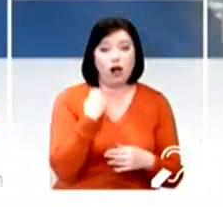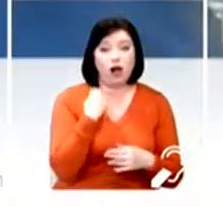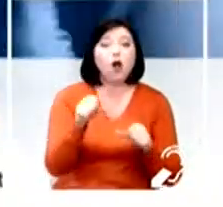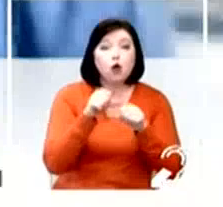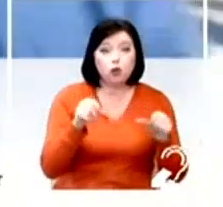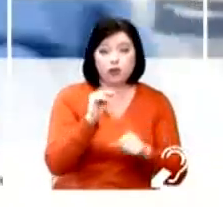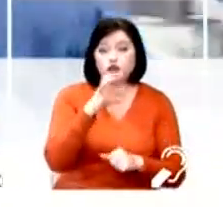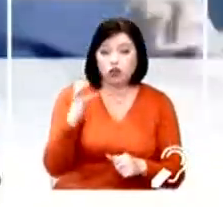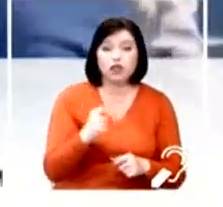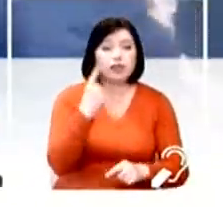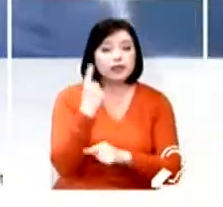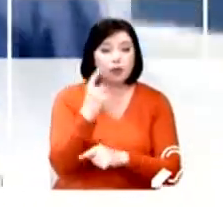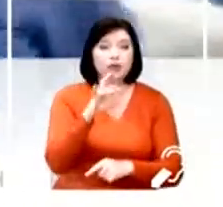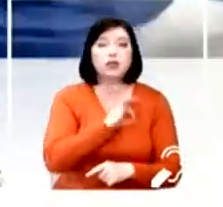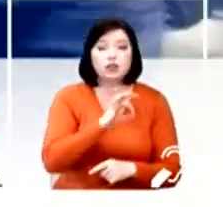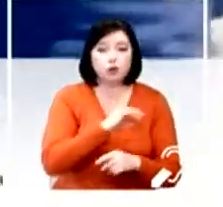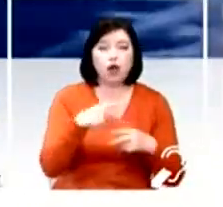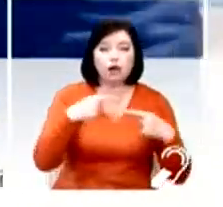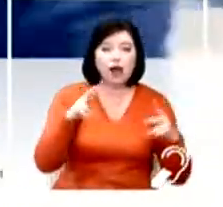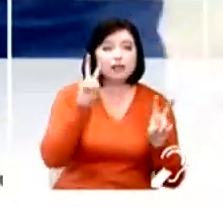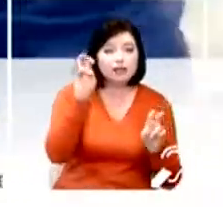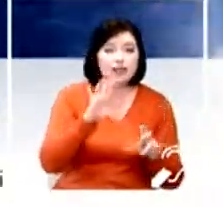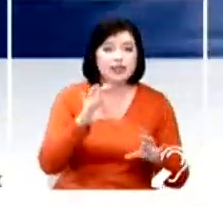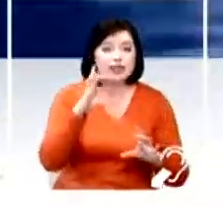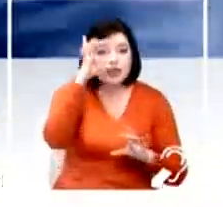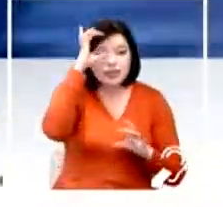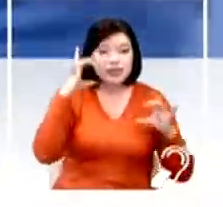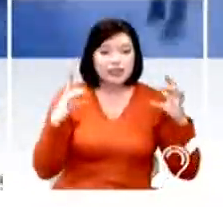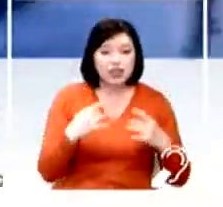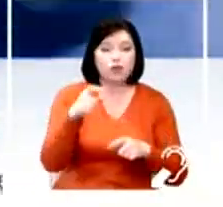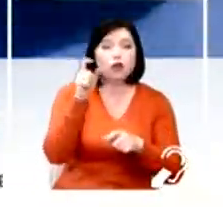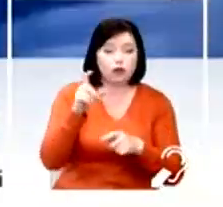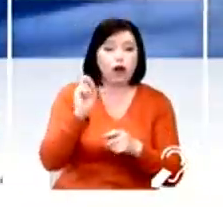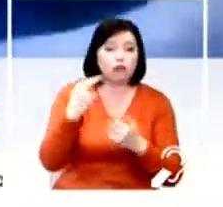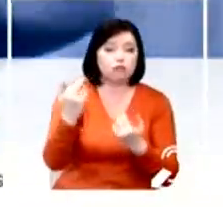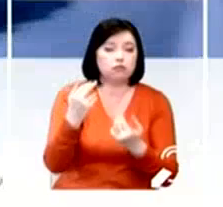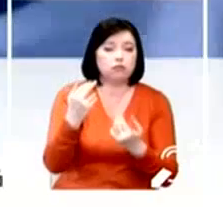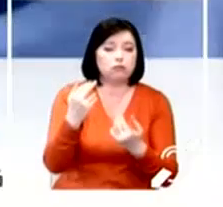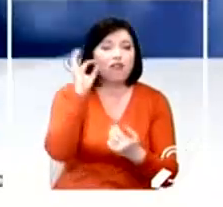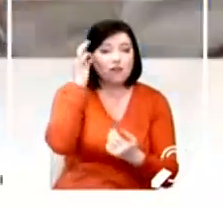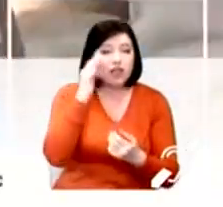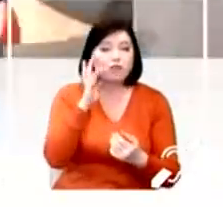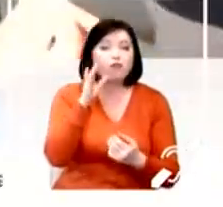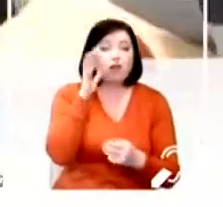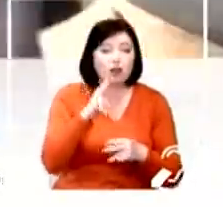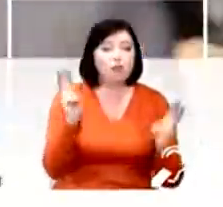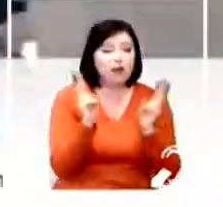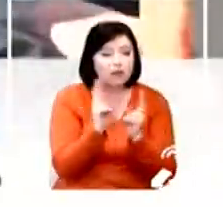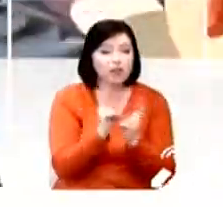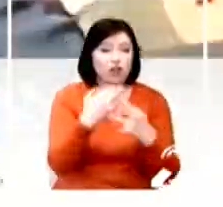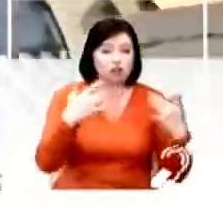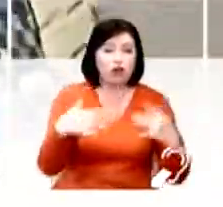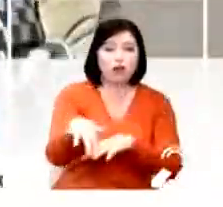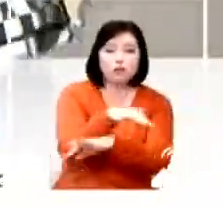Situații Excepționale a mai interzis folosirea simbolurilor corporative ale persoanelor juridice în timpul întrunirilor,